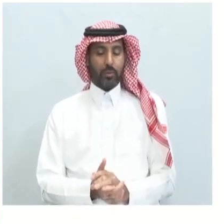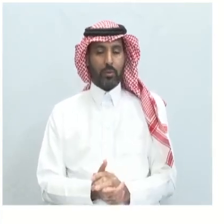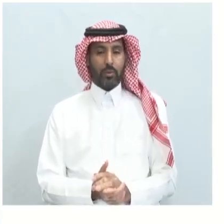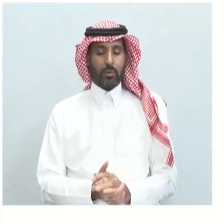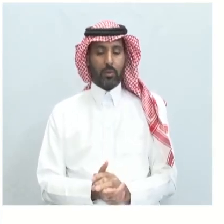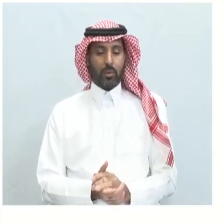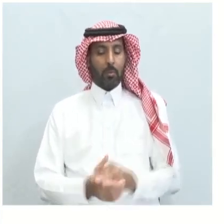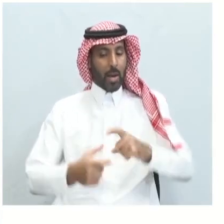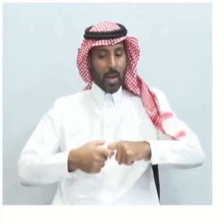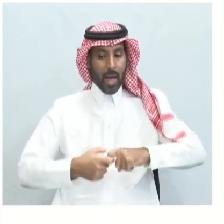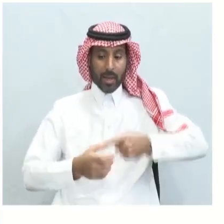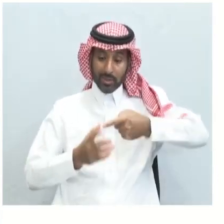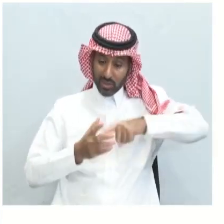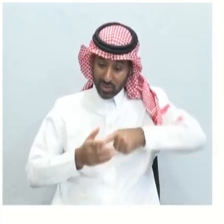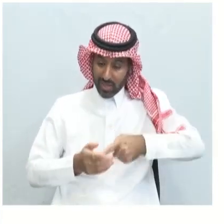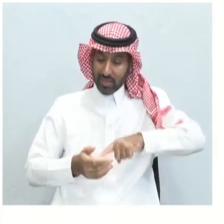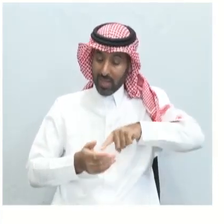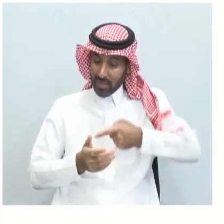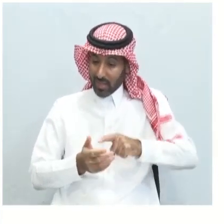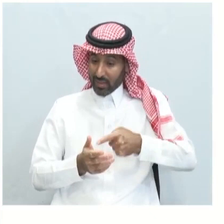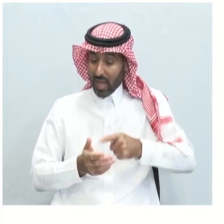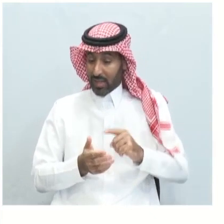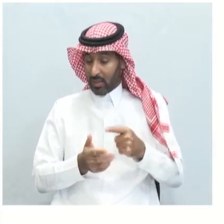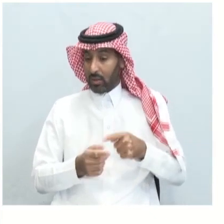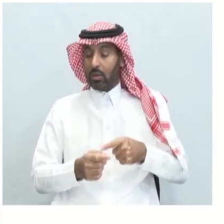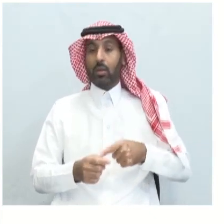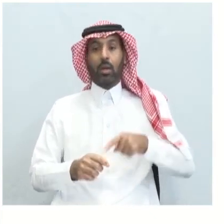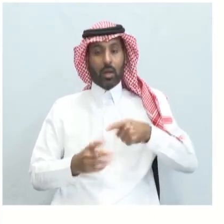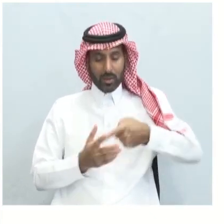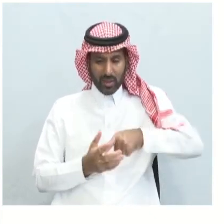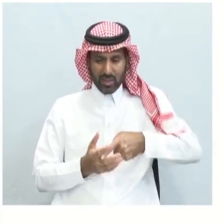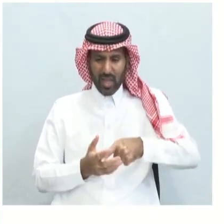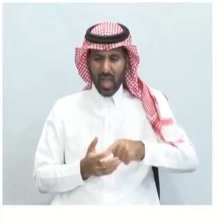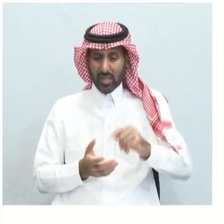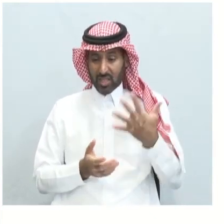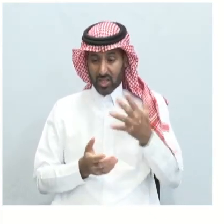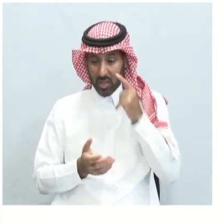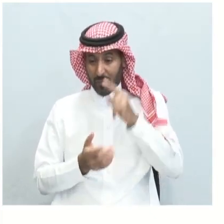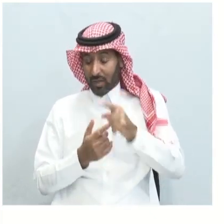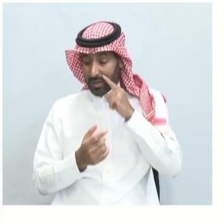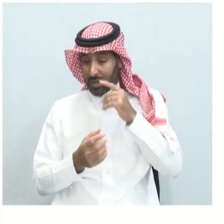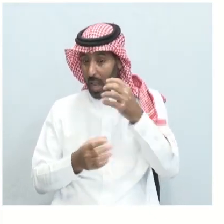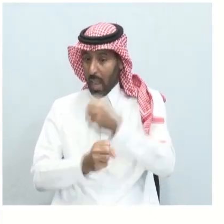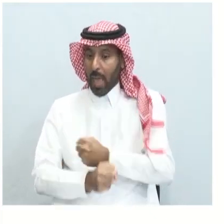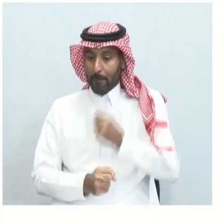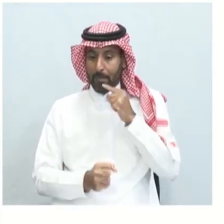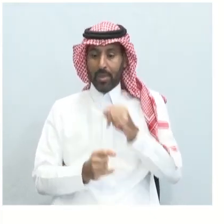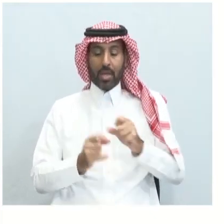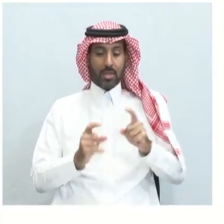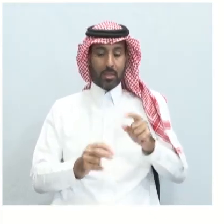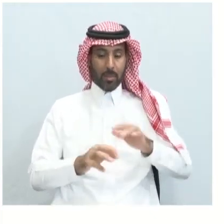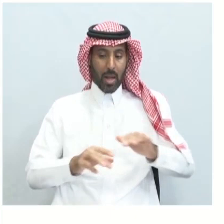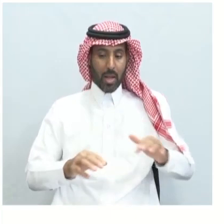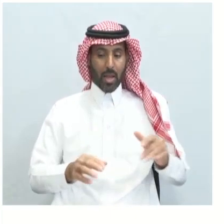والطالبات ما علاقه التقنيات الناشئه ب انظمه الامن السبراني واذكر مثالا على